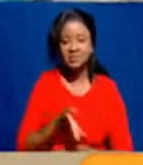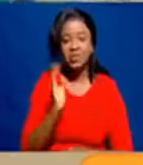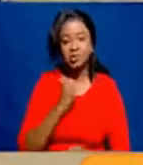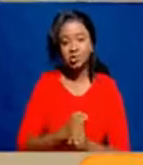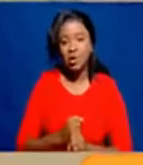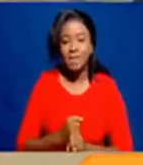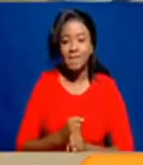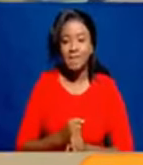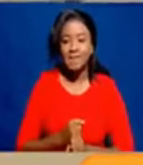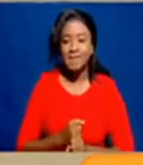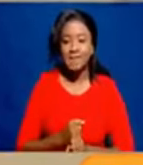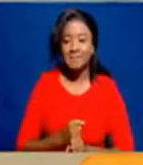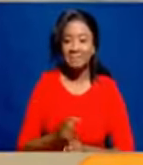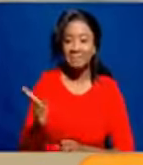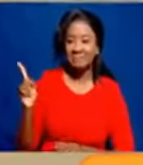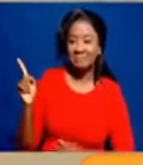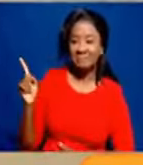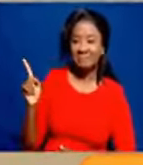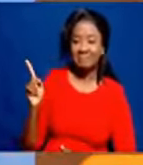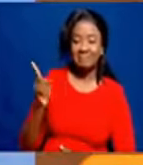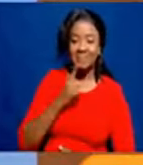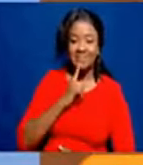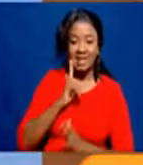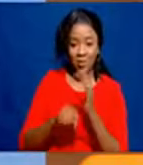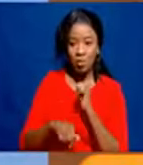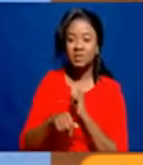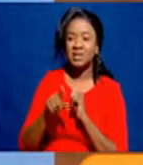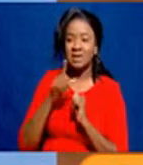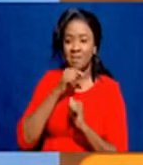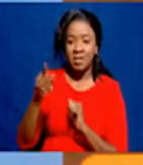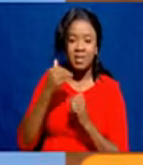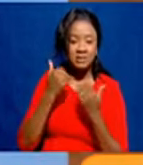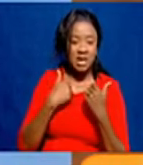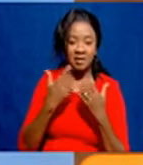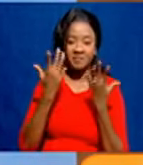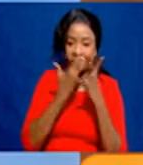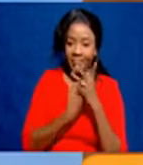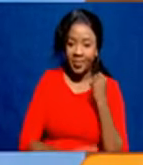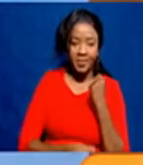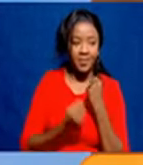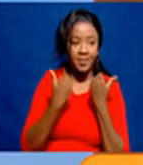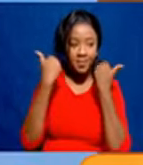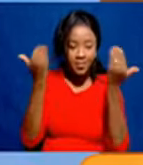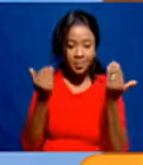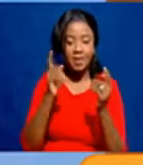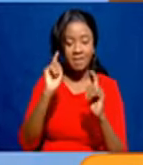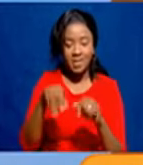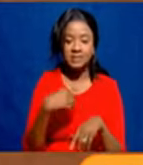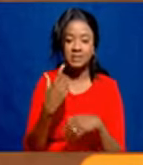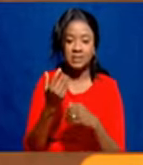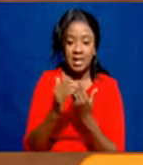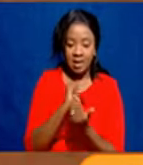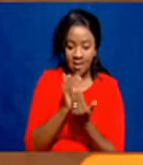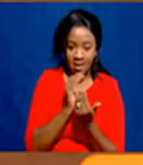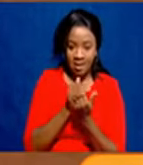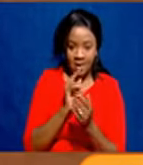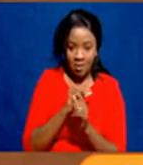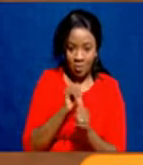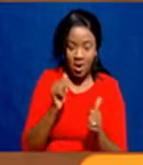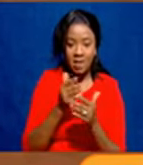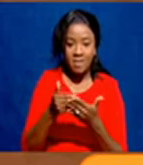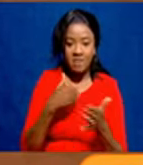makao makuu ya polisi amekiri kuwa Clement alikuwa na msongo wa mawazo na inafaa atibiwe kabla